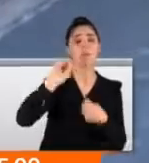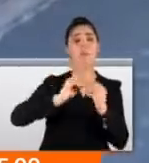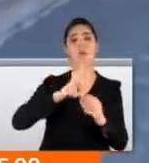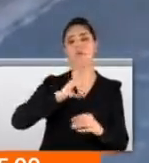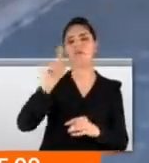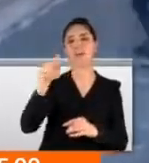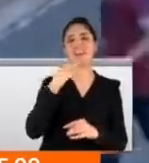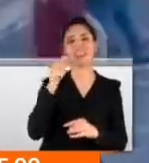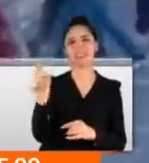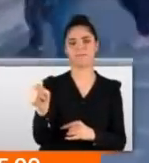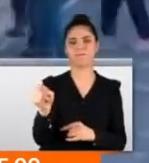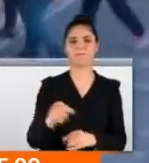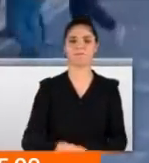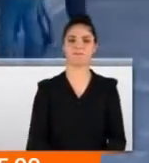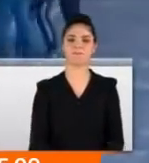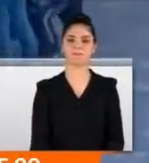psikolojik sorunlar yaşıyordu.